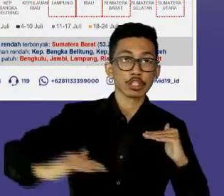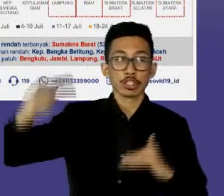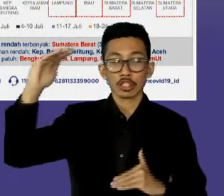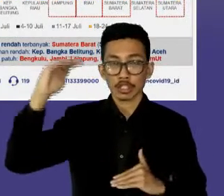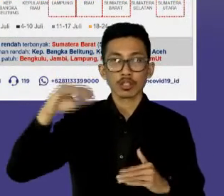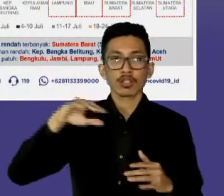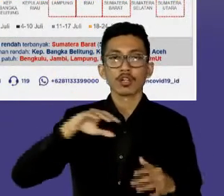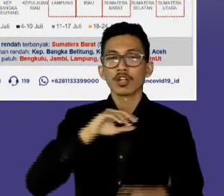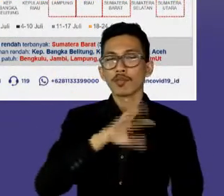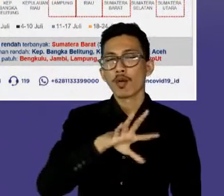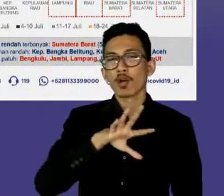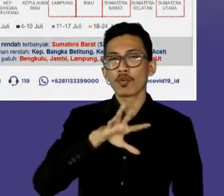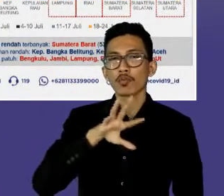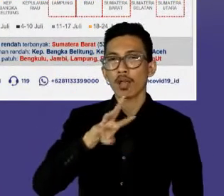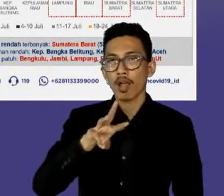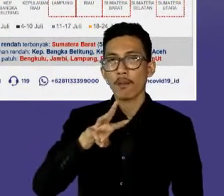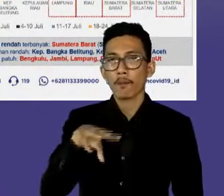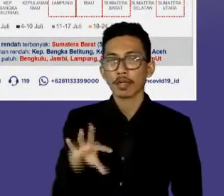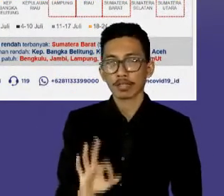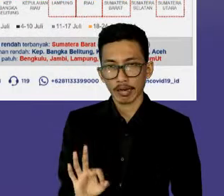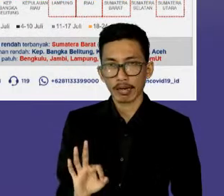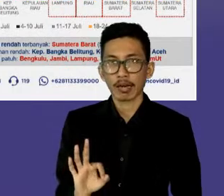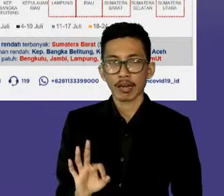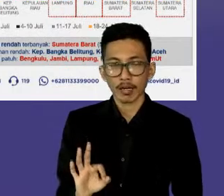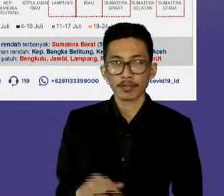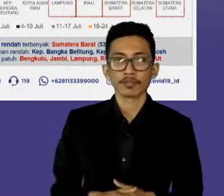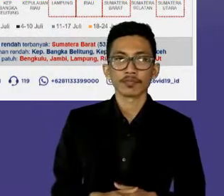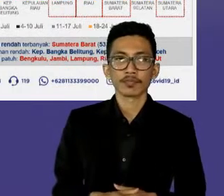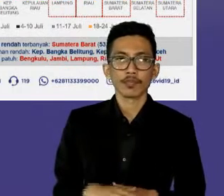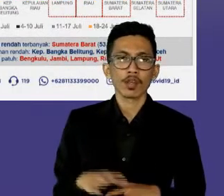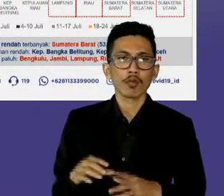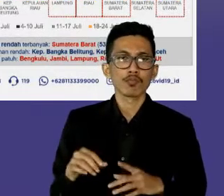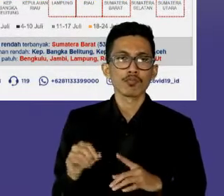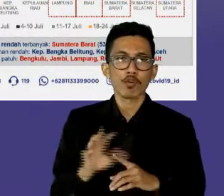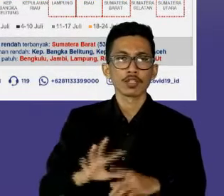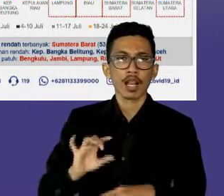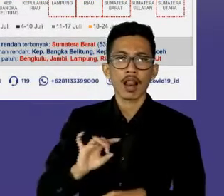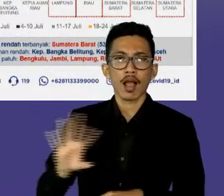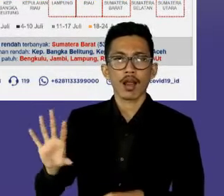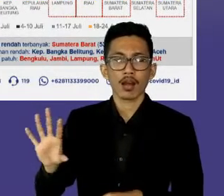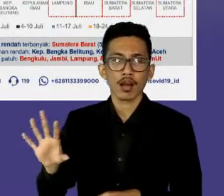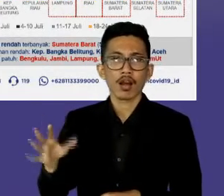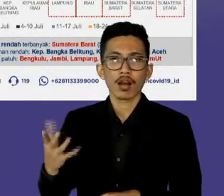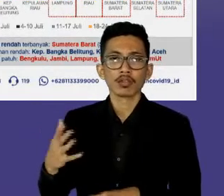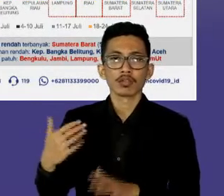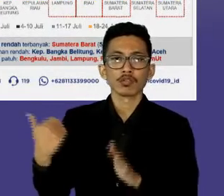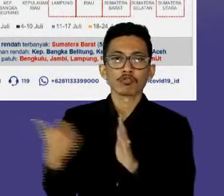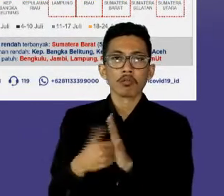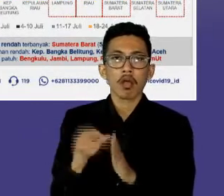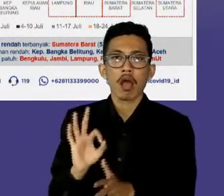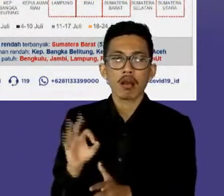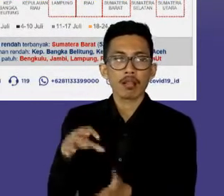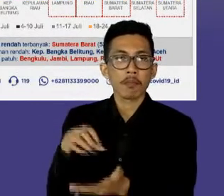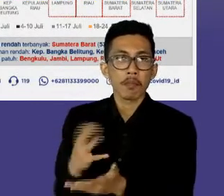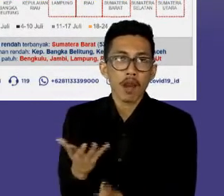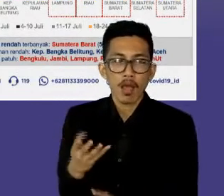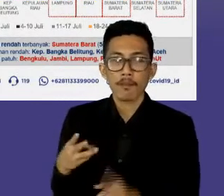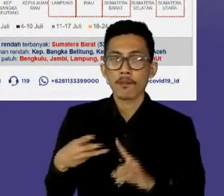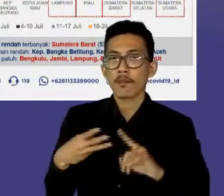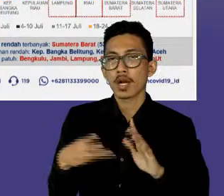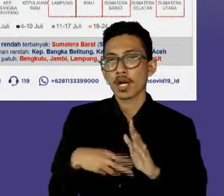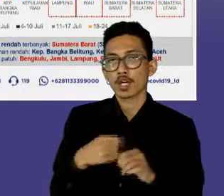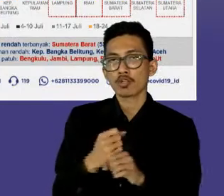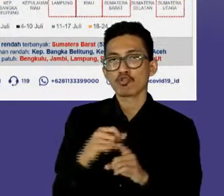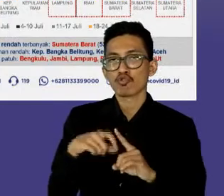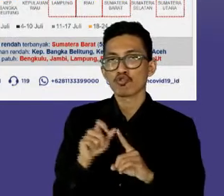Barat 53,2%. Kemudian ada provinsi-provinsi yang semakin luas wilayah kelurahan dengan tidak patuh, yaitu di Bengkulu,